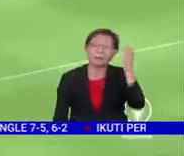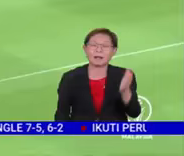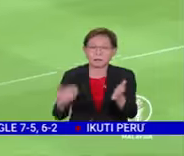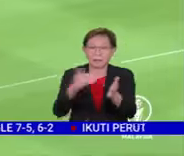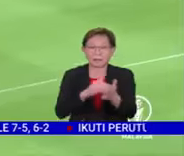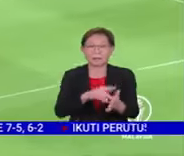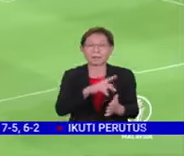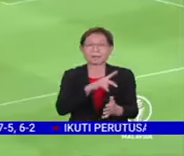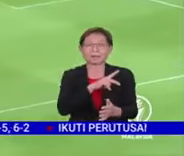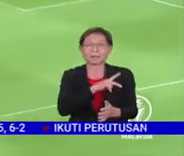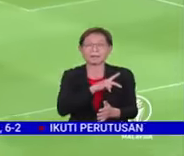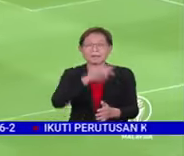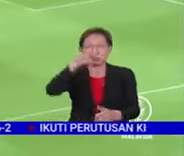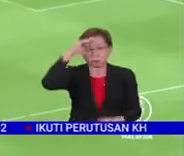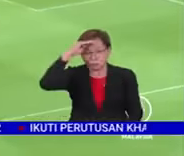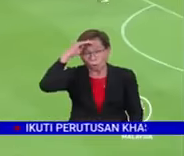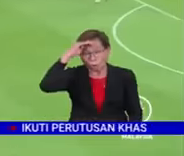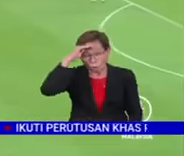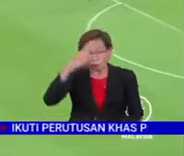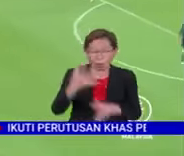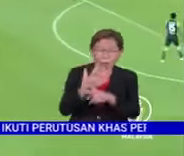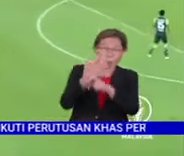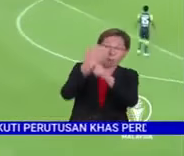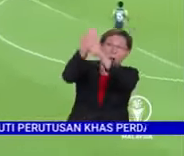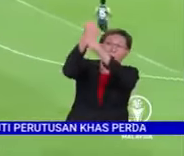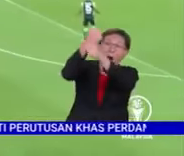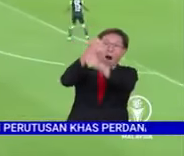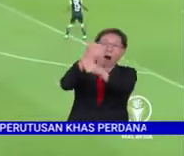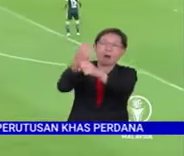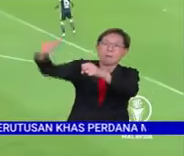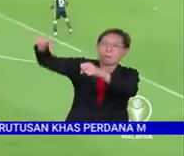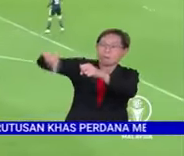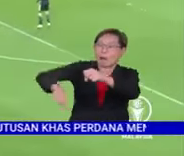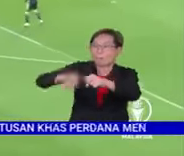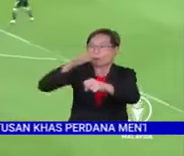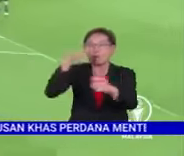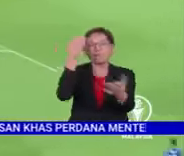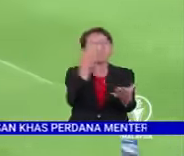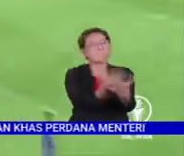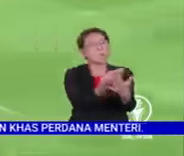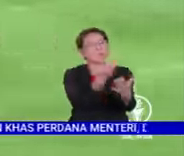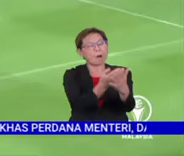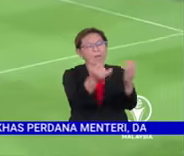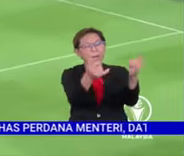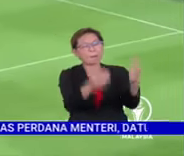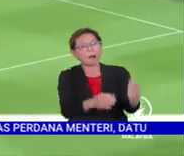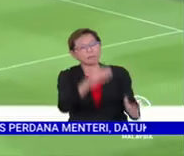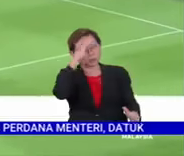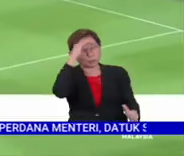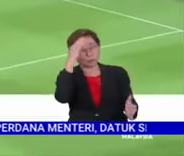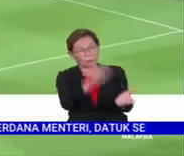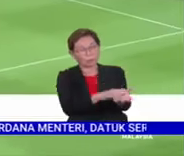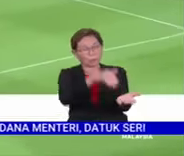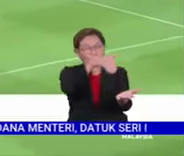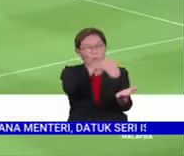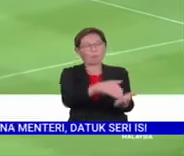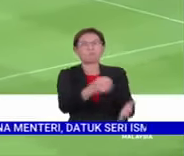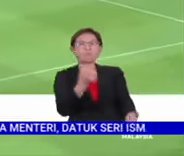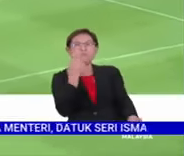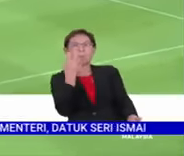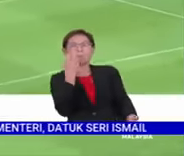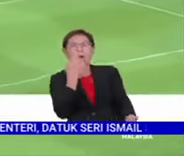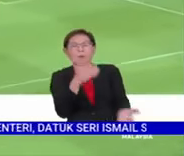Bagi ketua jurulatih JDT Hector Bidoglio, kemenangan besar ke atas Melaka United itu adalah bukti bahawa anak buahnya telah bangkit daripada